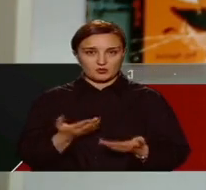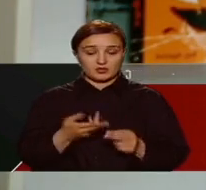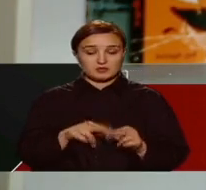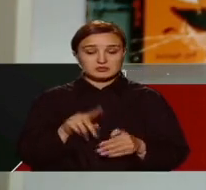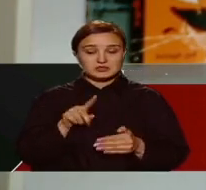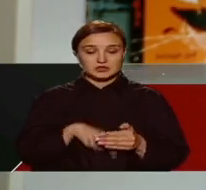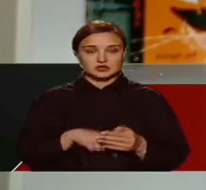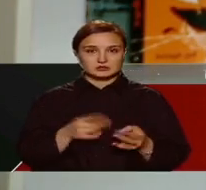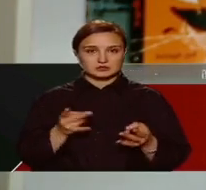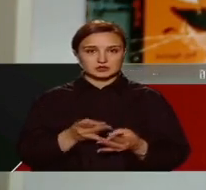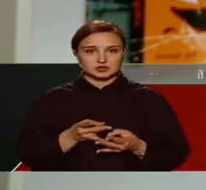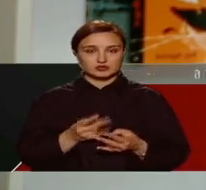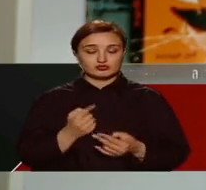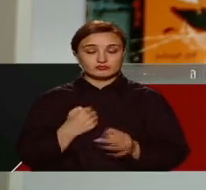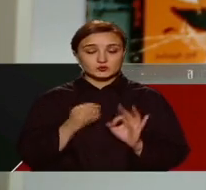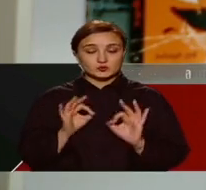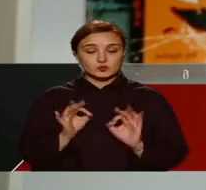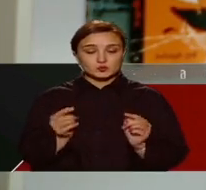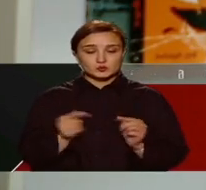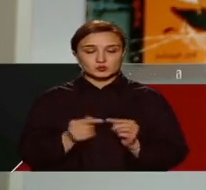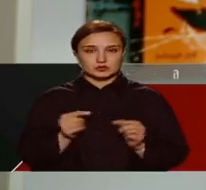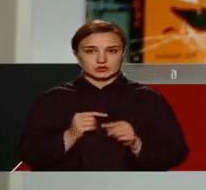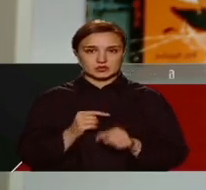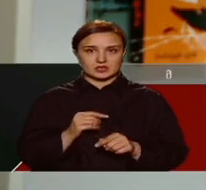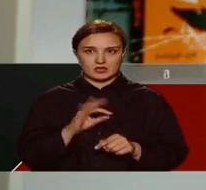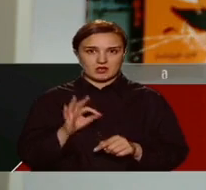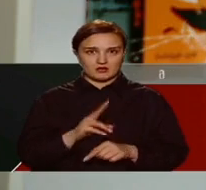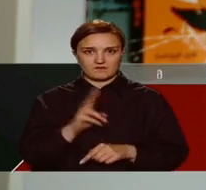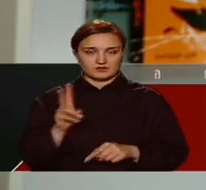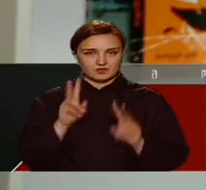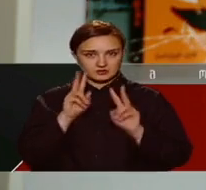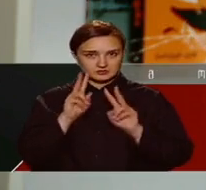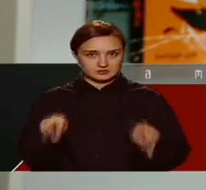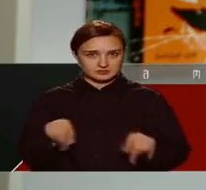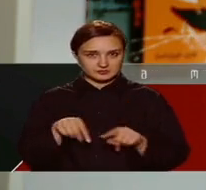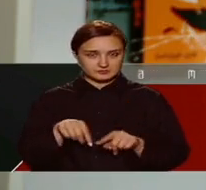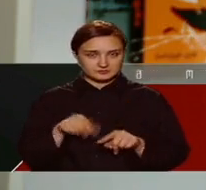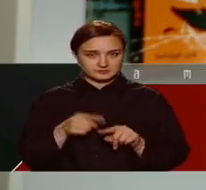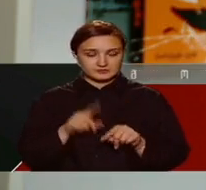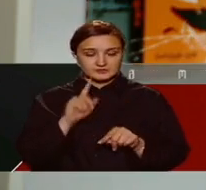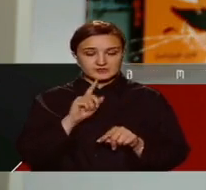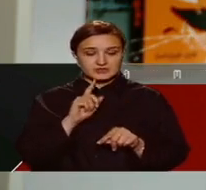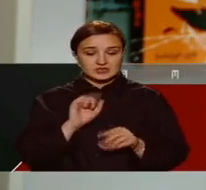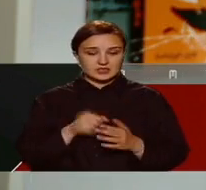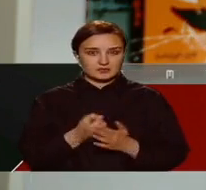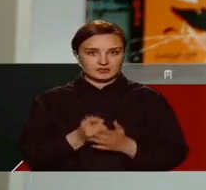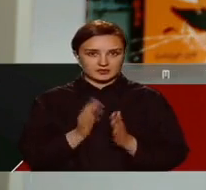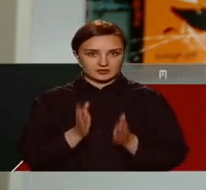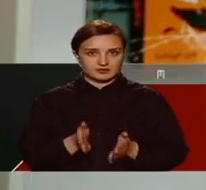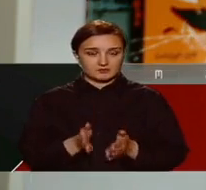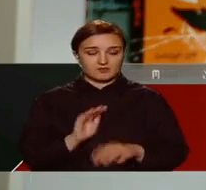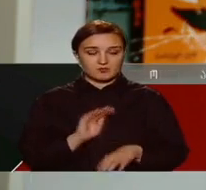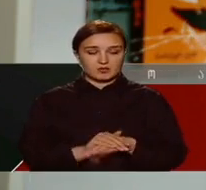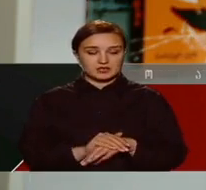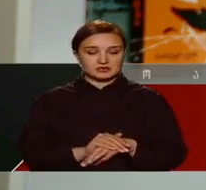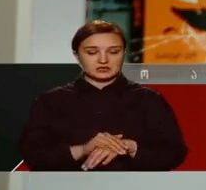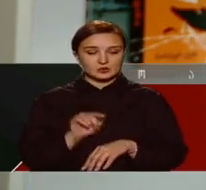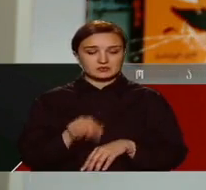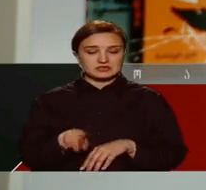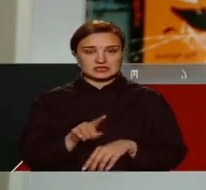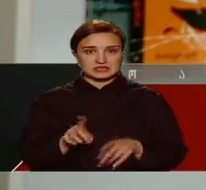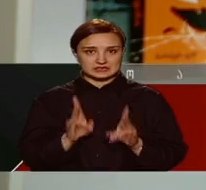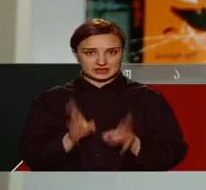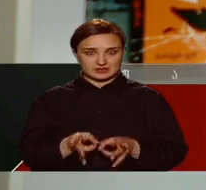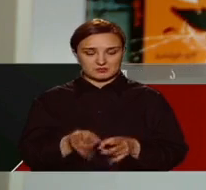ამის დაჯერებაა საჭირო. ჩვენ ახლა ზუსტად ეს არავინ არ იცის, სანამდე მივა. Მაგრამ ფაქტია, რომ ის რაც